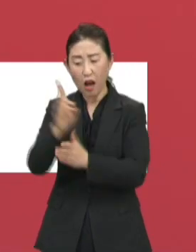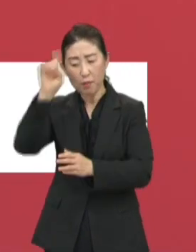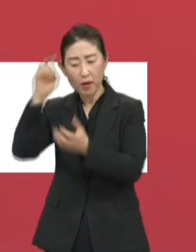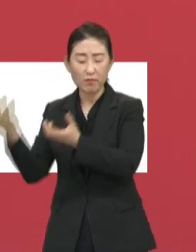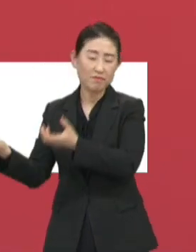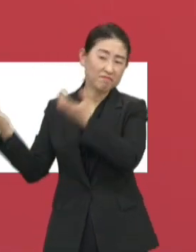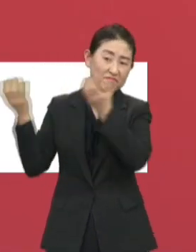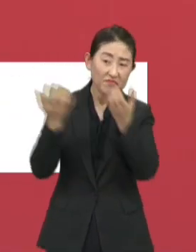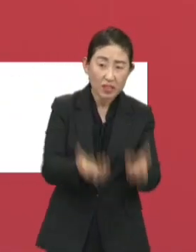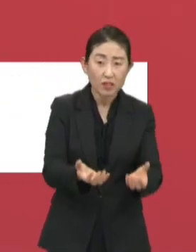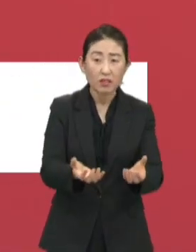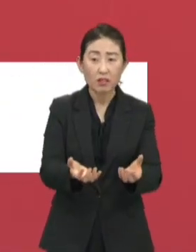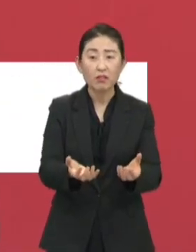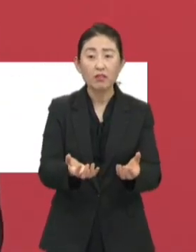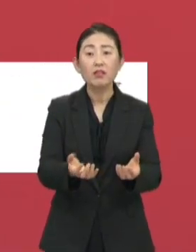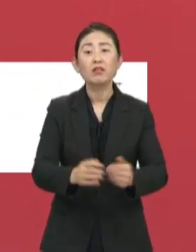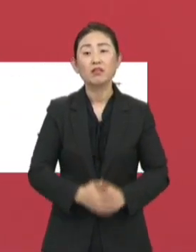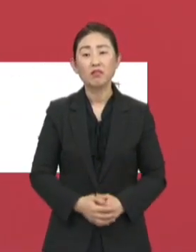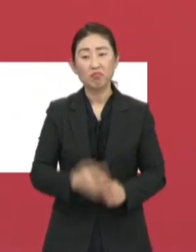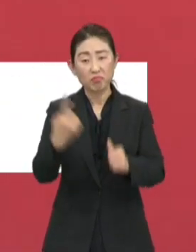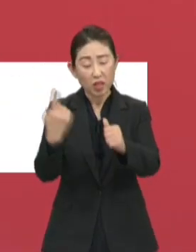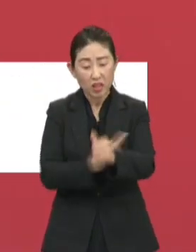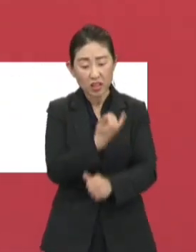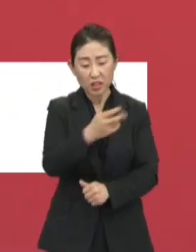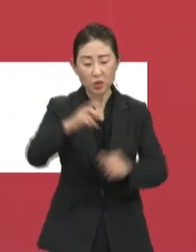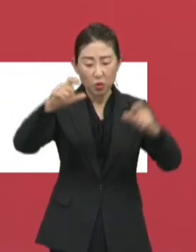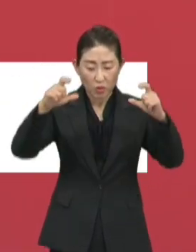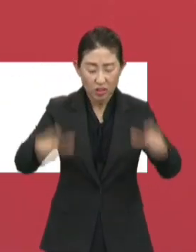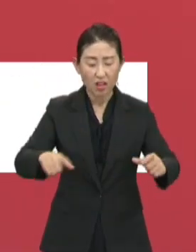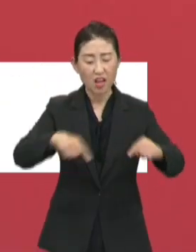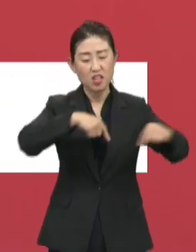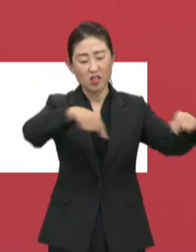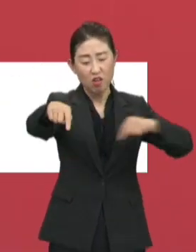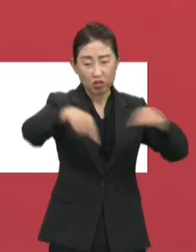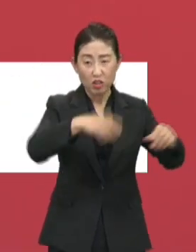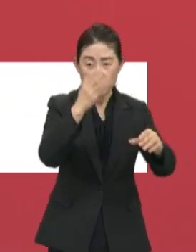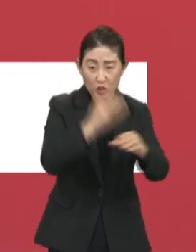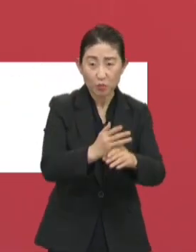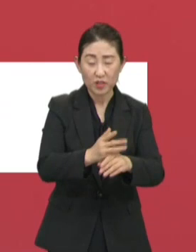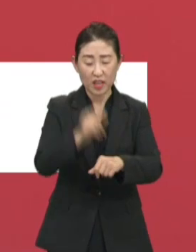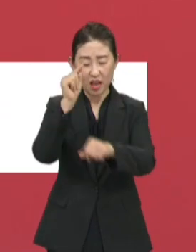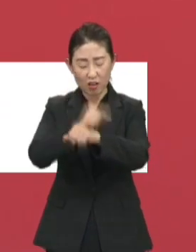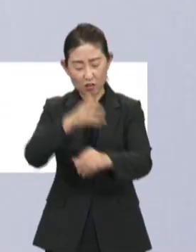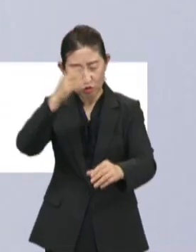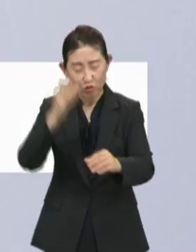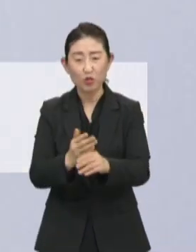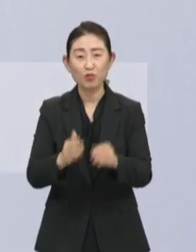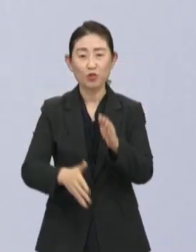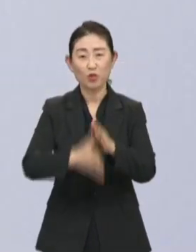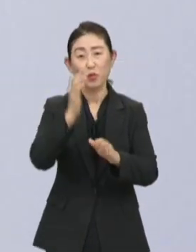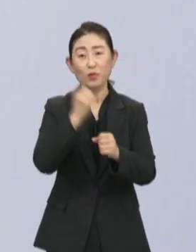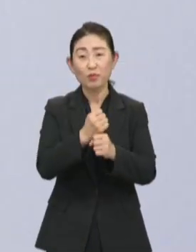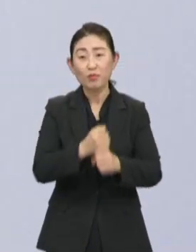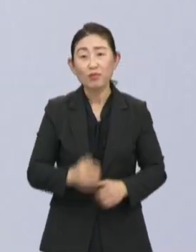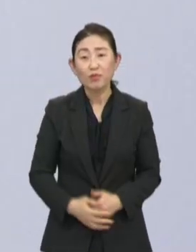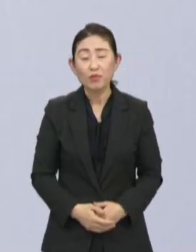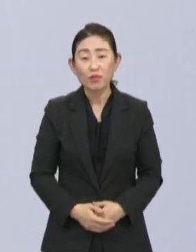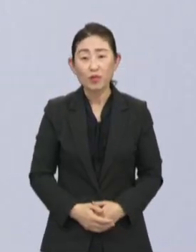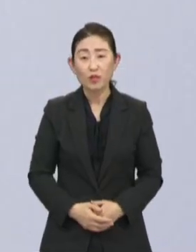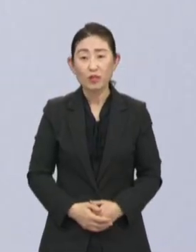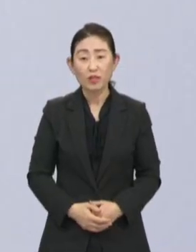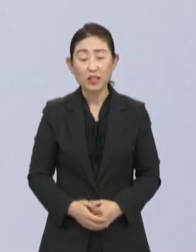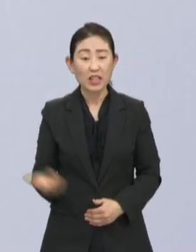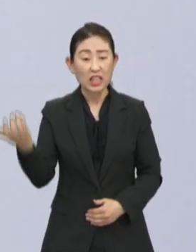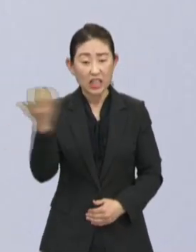세종으로 이전해서 세종을 정치 행정의 수도로 완성하고 한 위원장은 국회